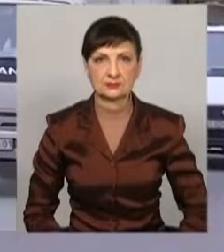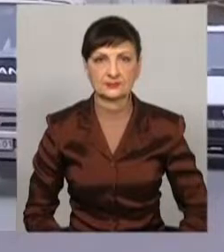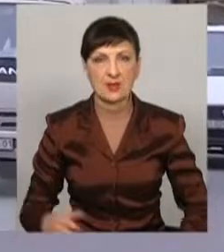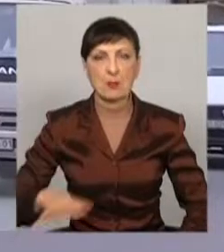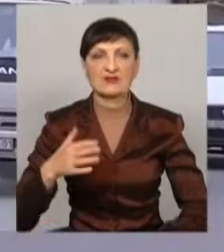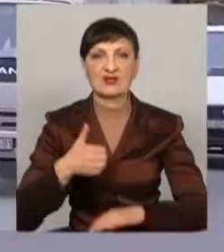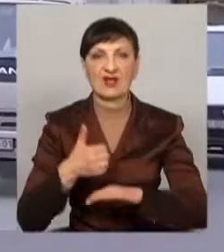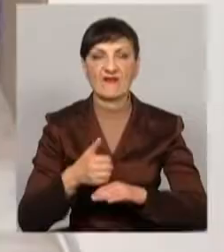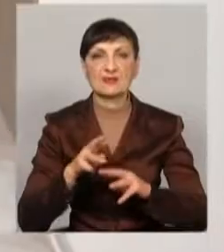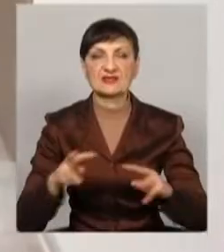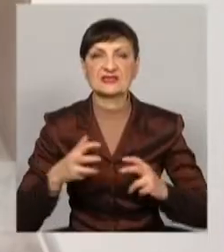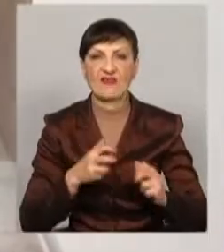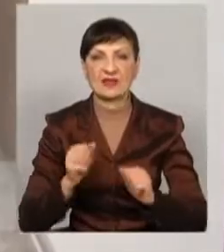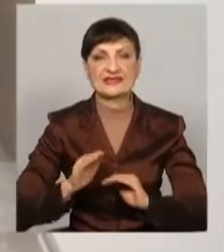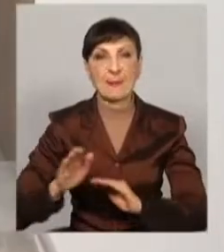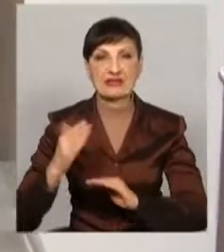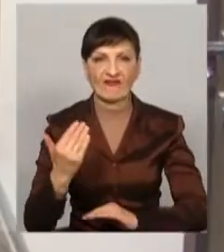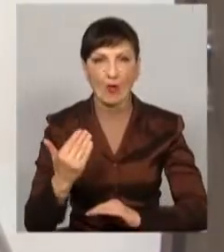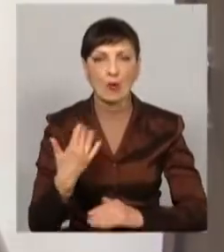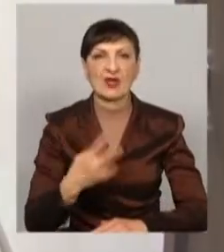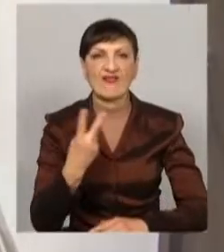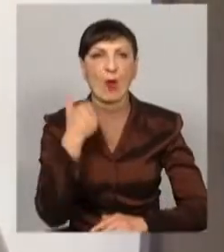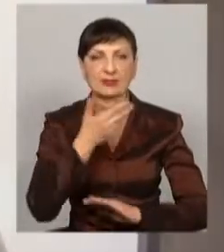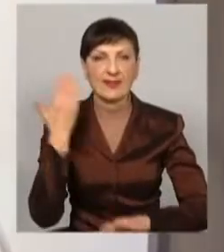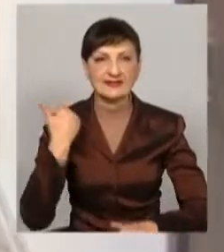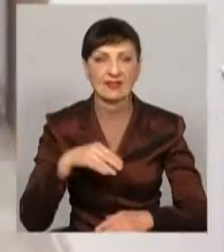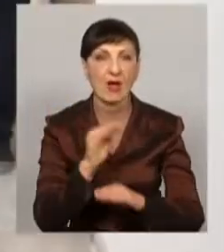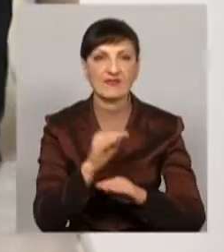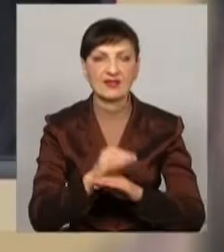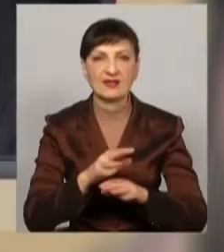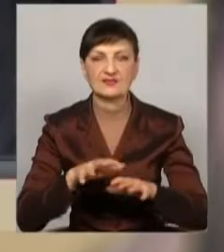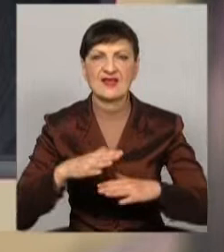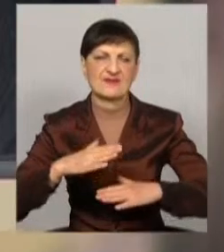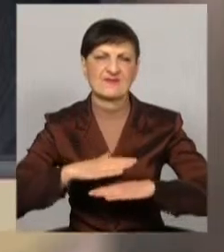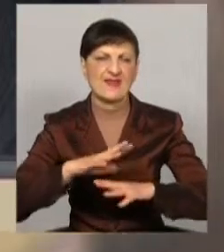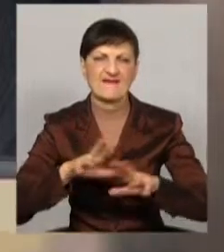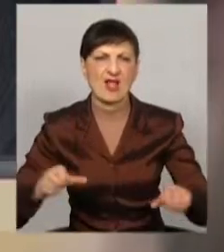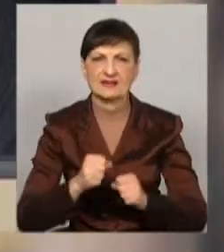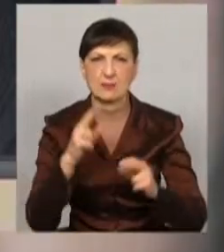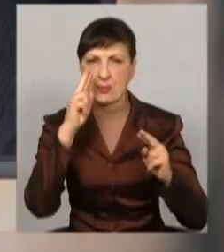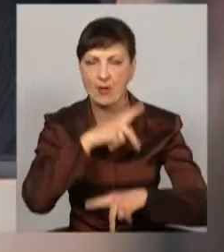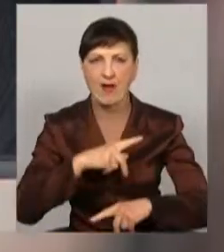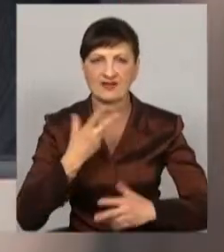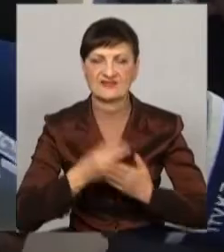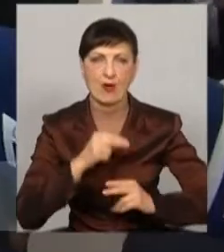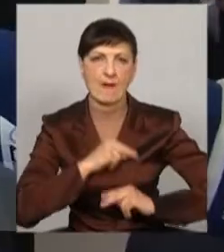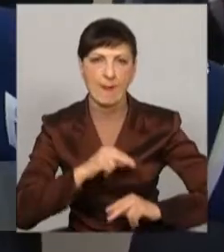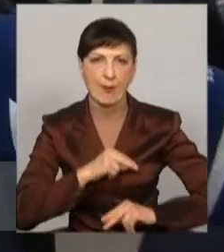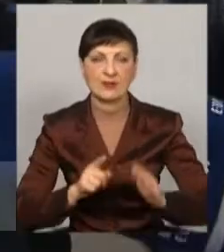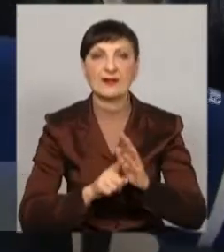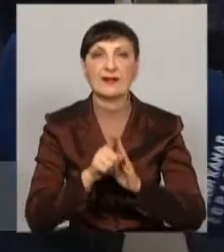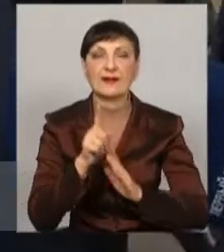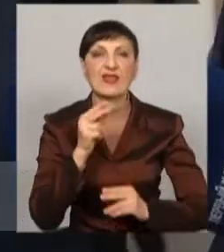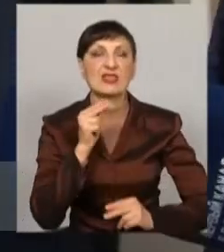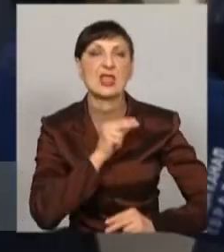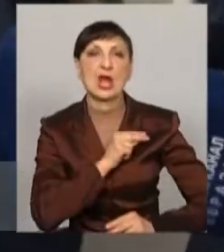Экс-главу Минздрава и его заместителя Олжаса Абишева еще 2 года назад обвинили в злоупотреблении должностными полномочиями при приемке и вводе в эксплуатацию